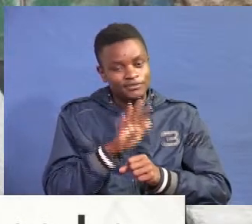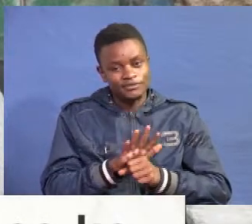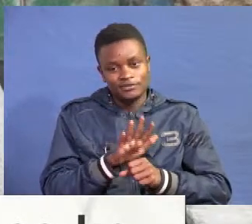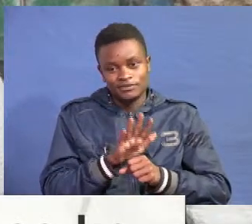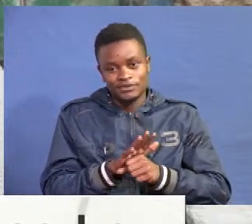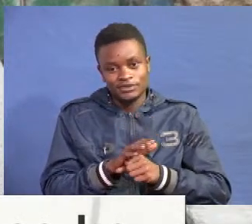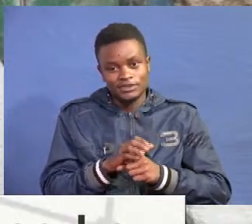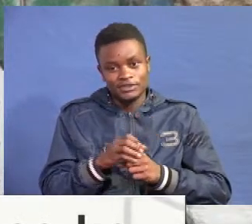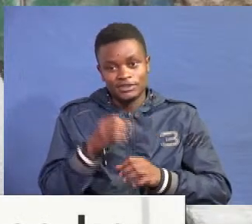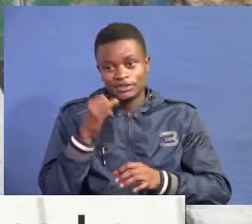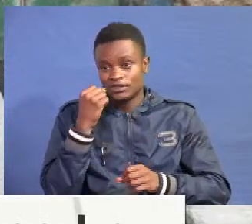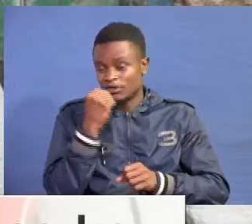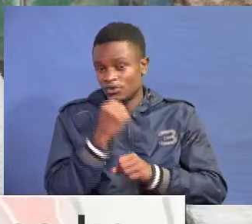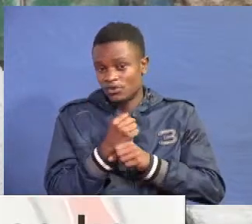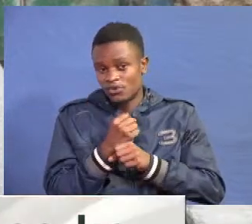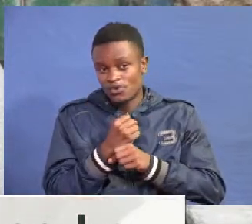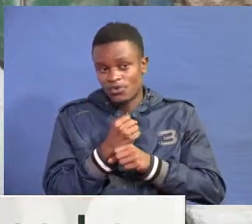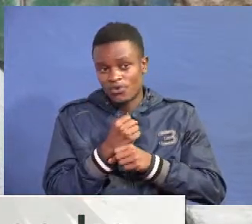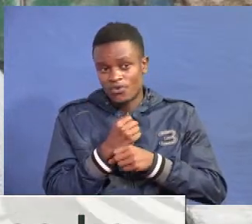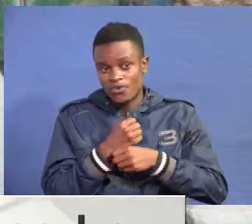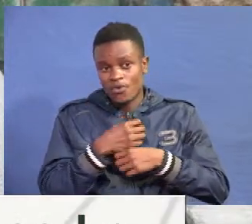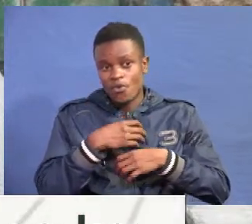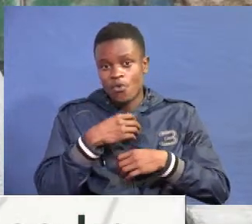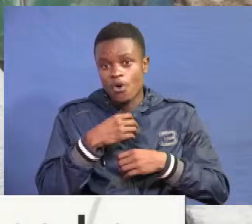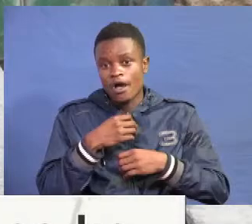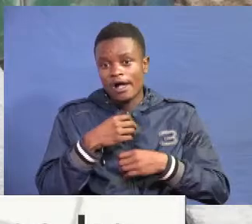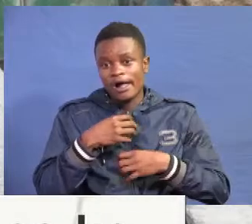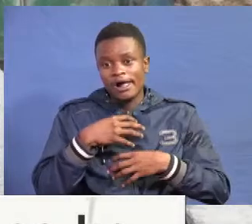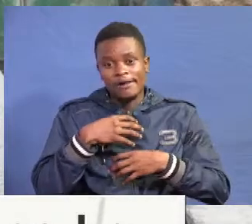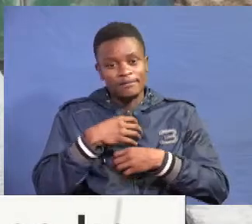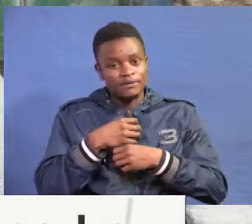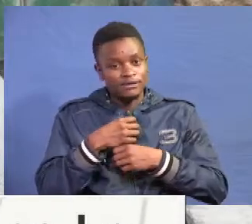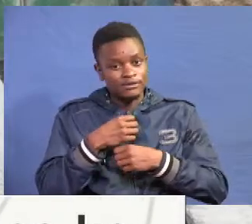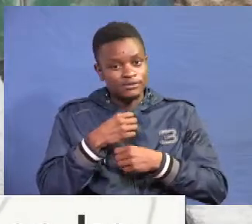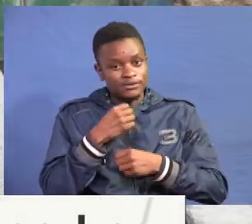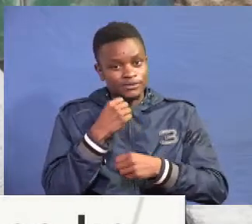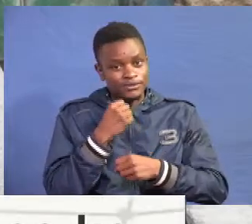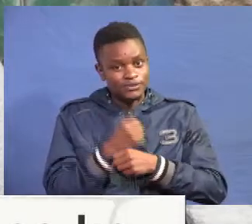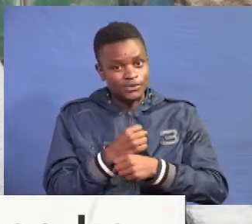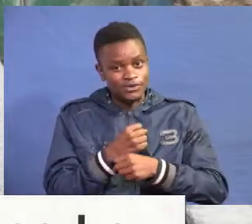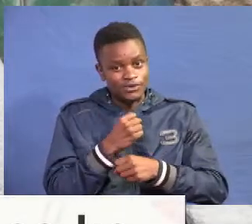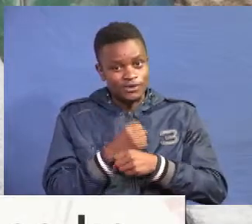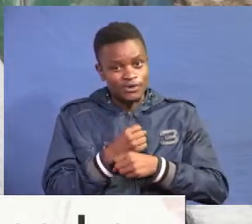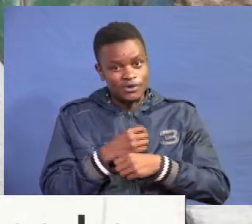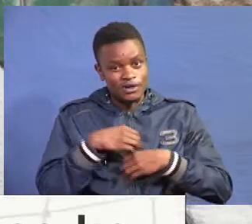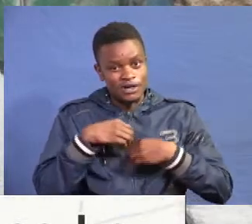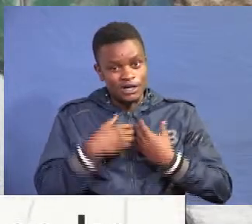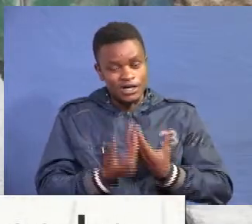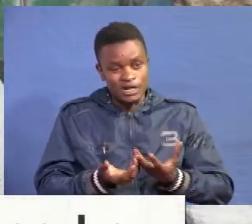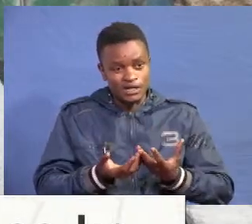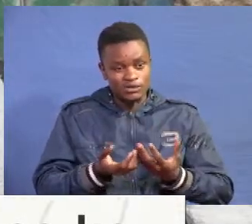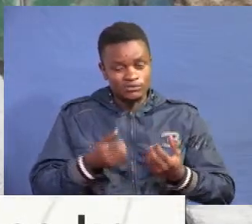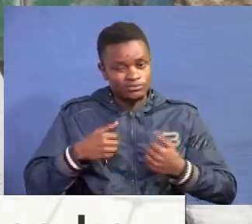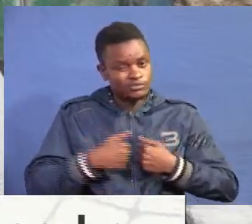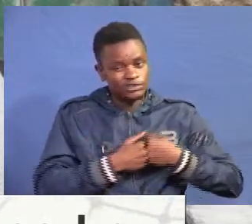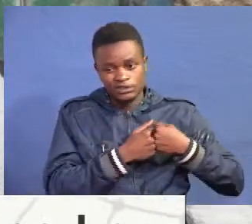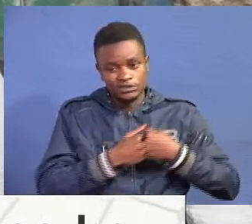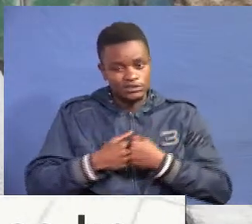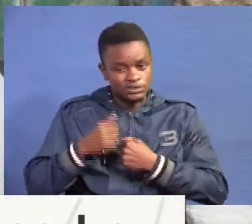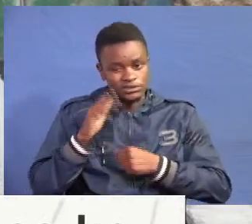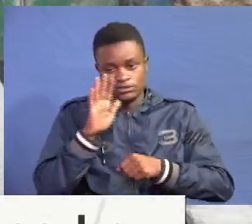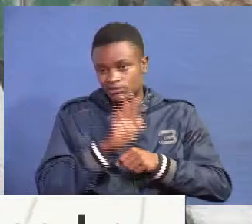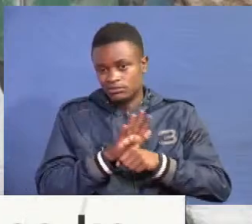na namna gani, wamama wako na namna gani, kwanza wajue tunapitia changamoto gani hapa kwa soko. Changamoto ni mengi kwa